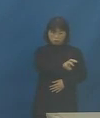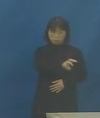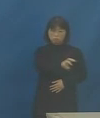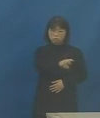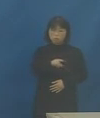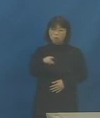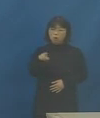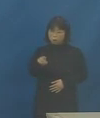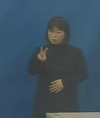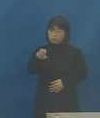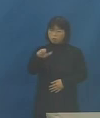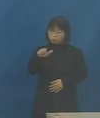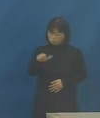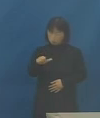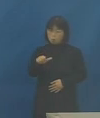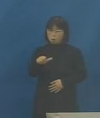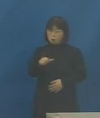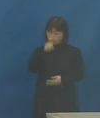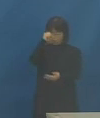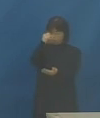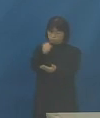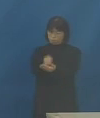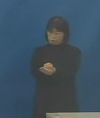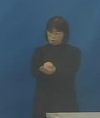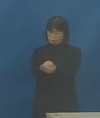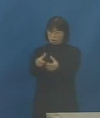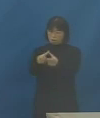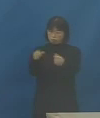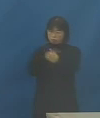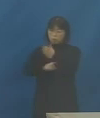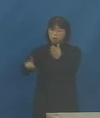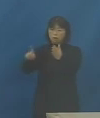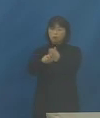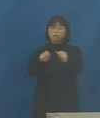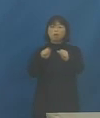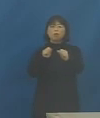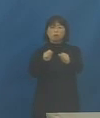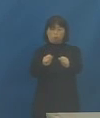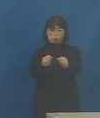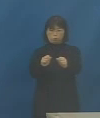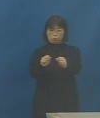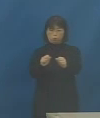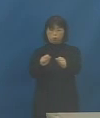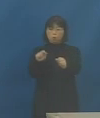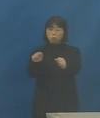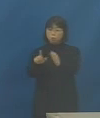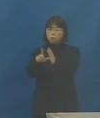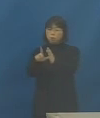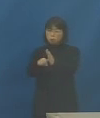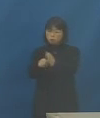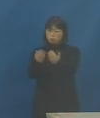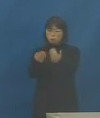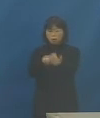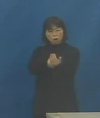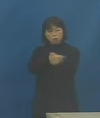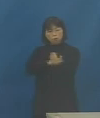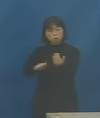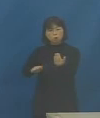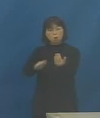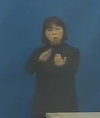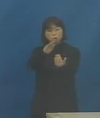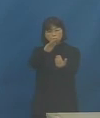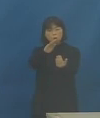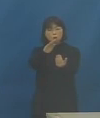貫徹したんですねでこれだけに先駆けてやっているんですけどもその時もはの学力向上ということを